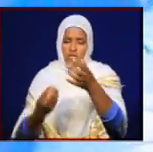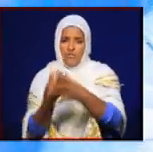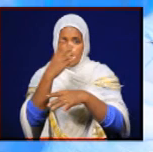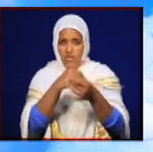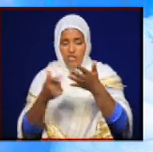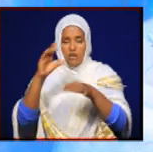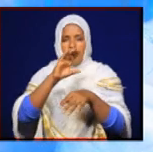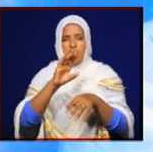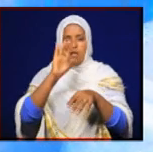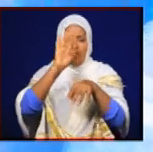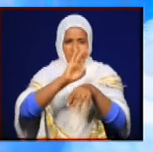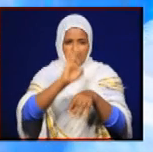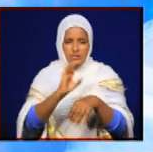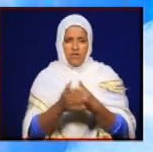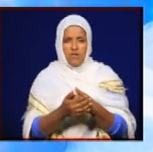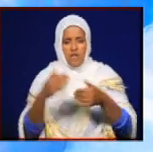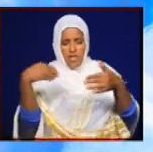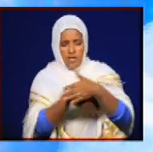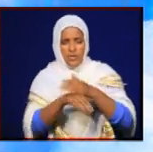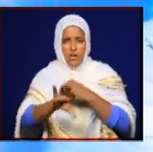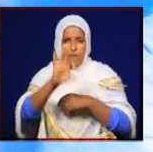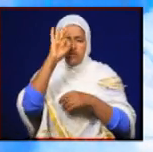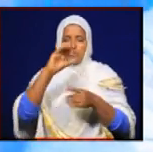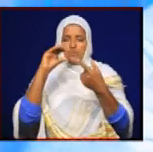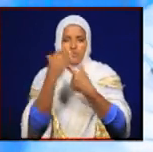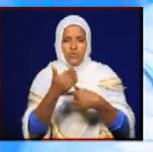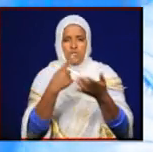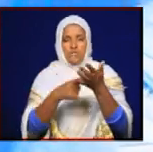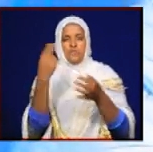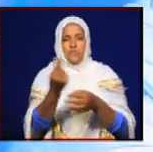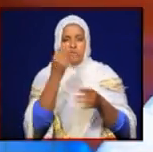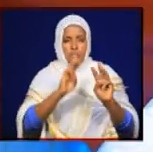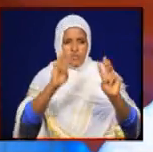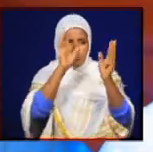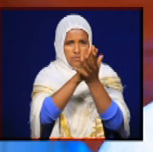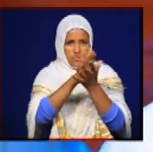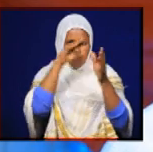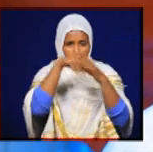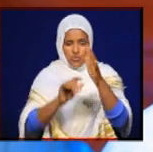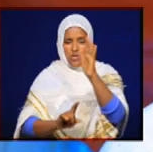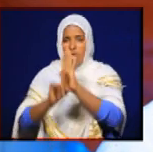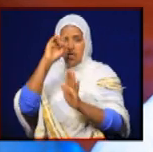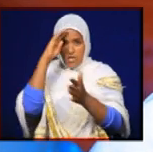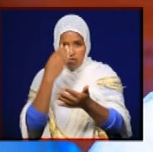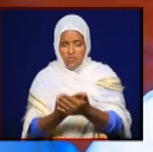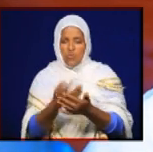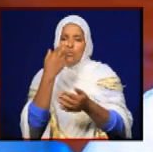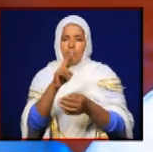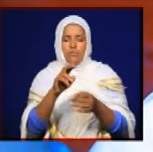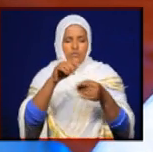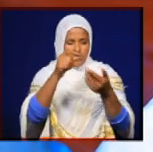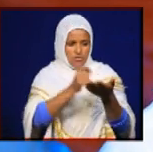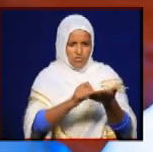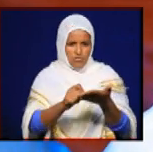ሂደት ብንፈጠርና ለቤተክርስቲያን ገቢ ከማስገኘት አንፃር ይጣቀማል። በሰንበት ትምህርት ቤት ውስጥ ያደገ ልጅ